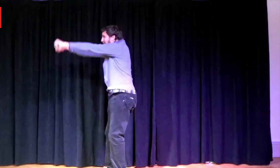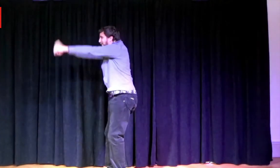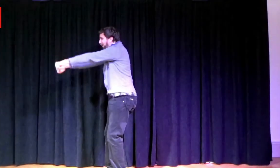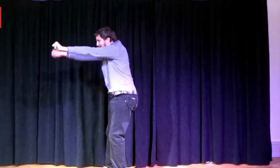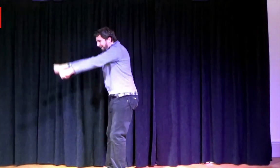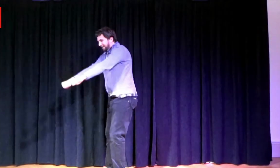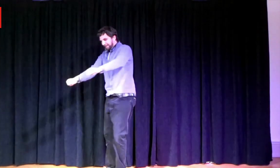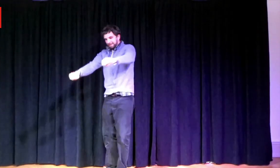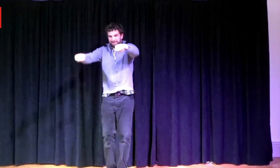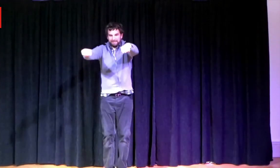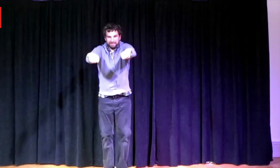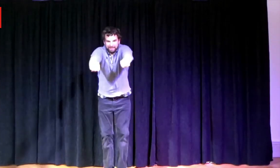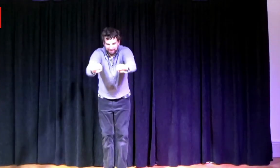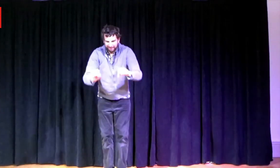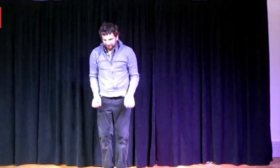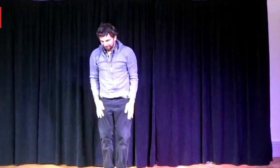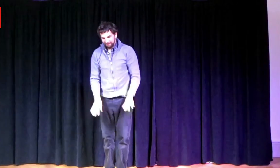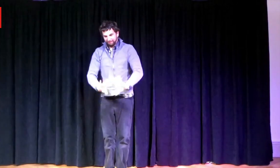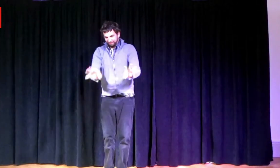So.